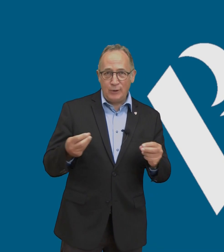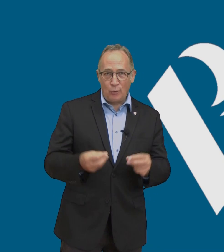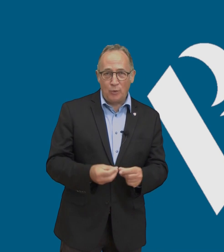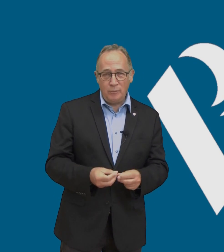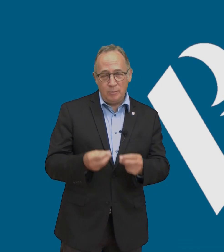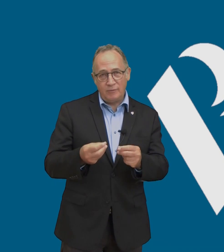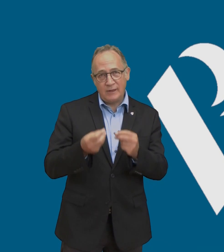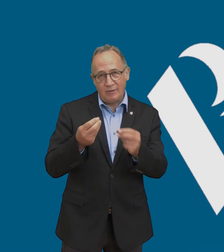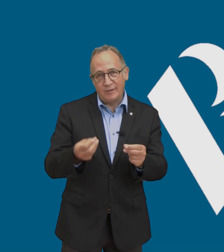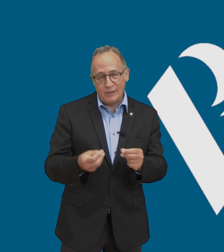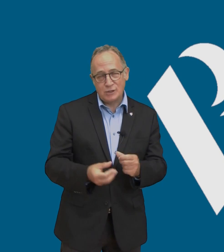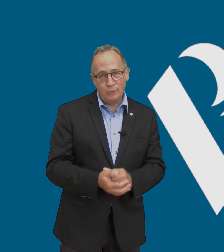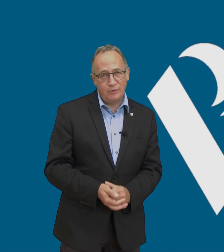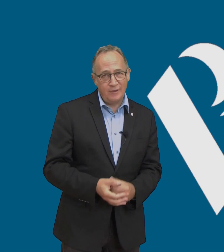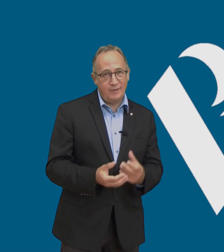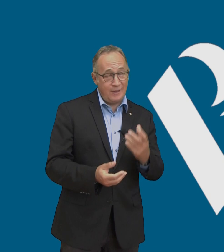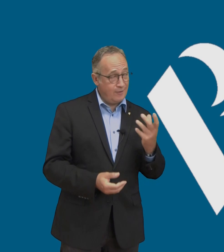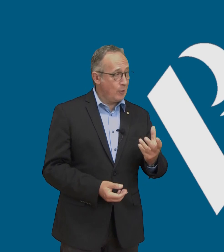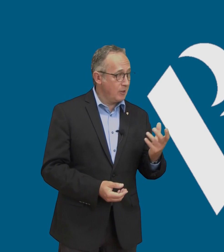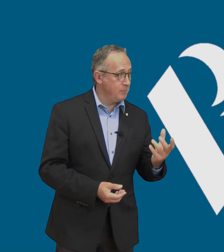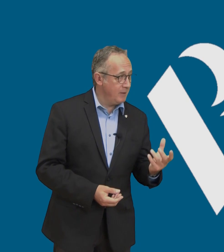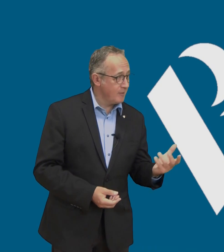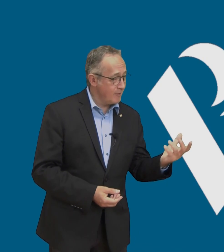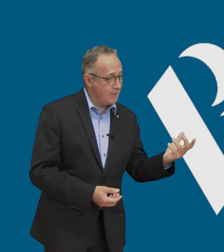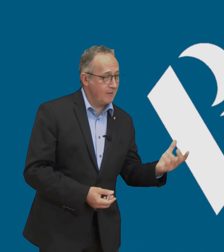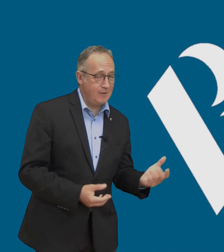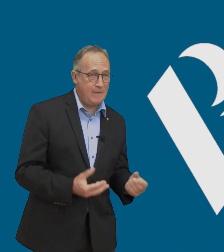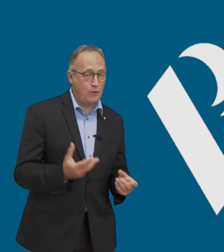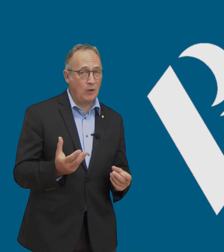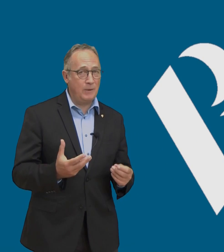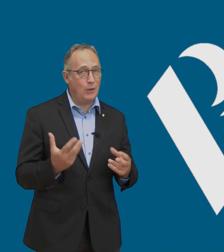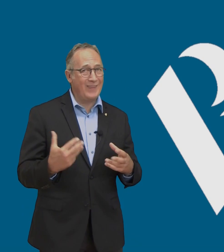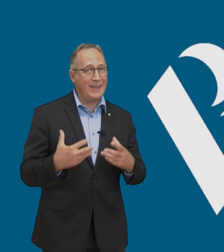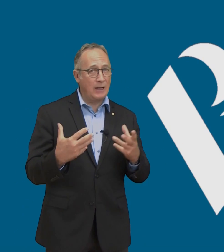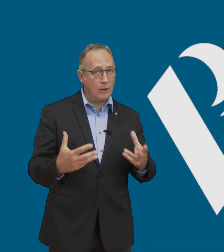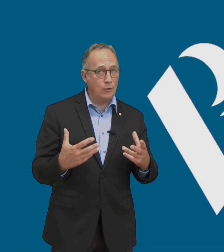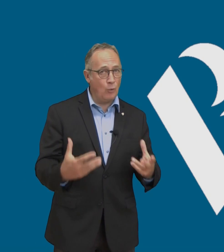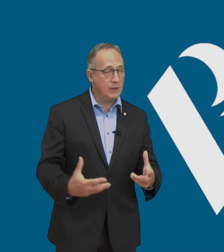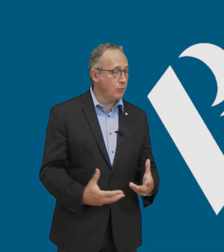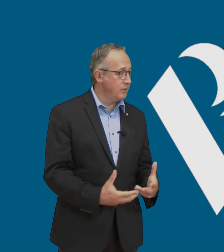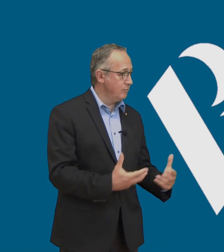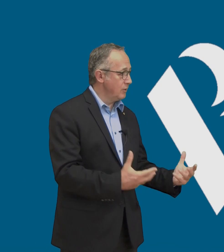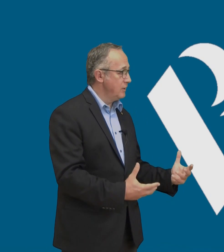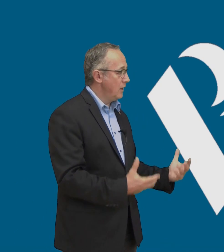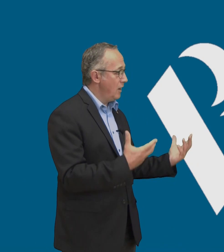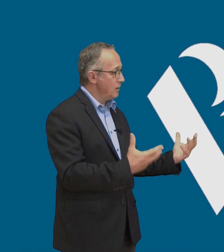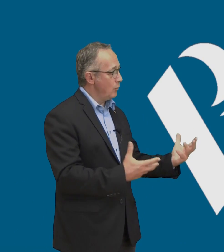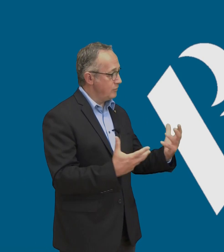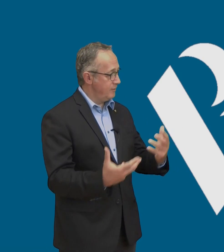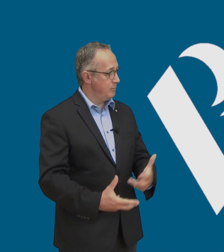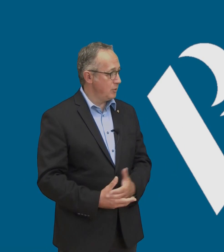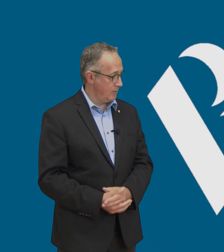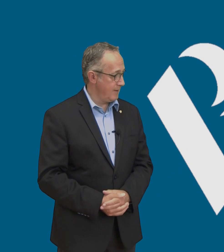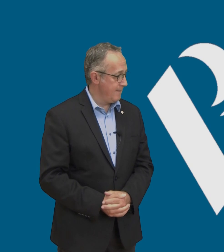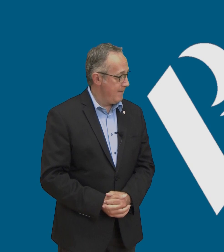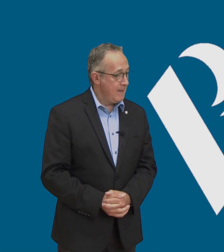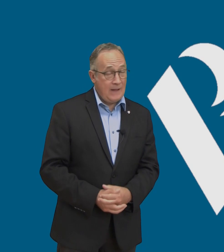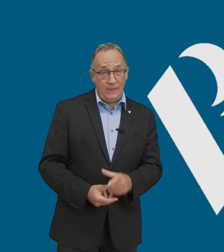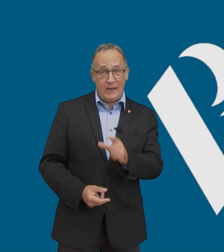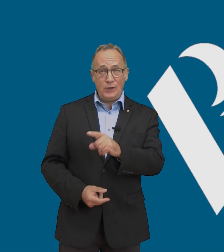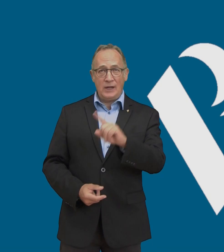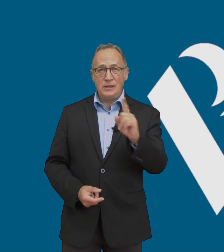et faites des compromis, puis faites avancer les choses. C'est historiquement, c'est assez intéressant, historiquement, il y a de très grandes lois qui ont été votées en contexte